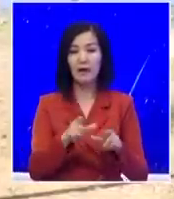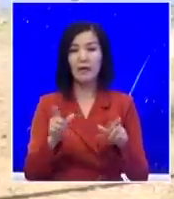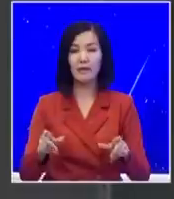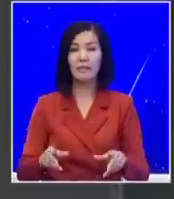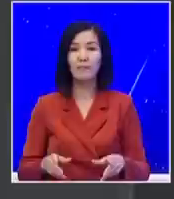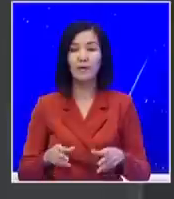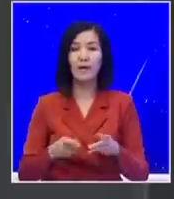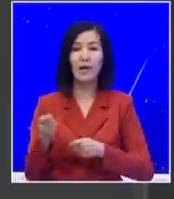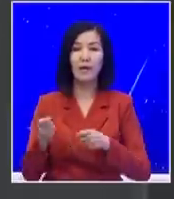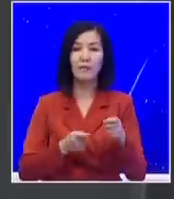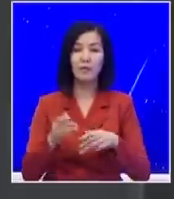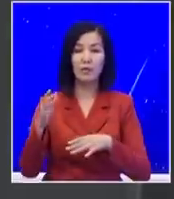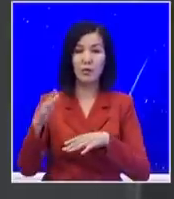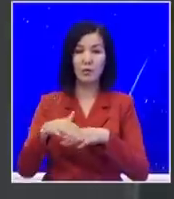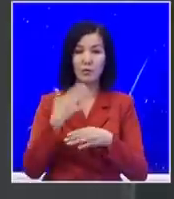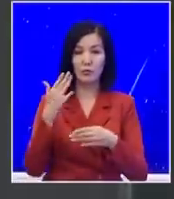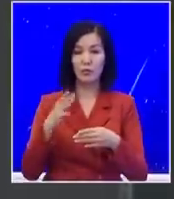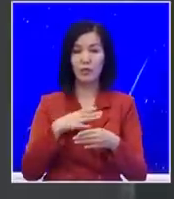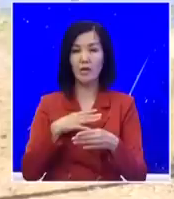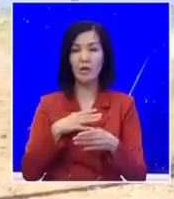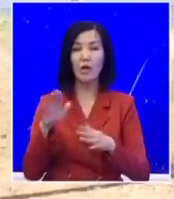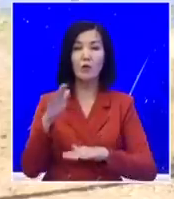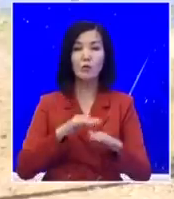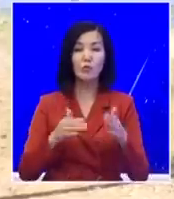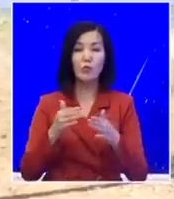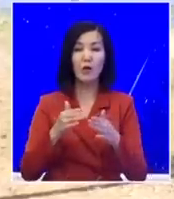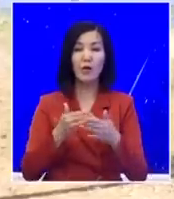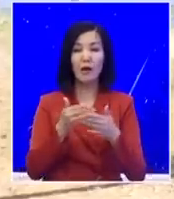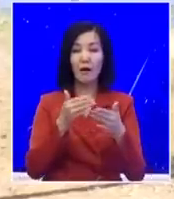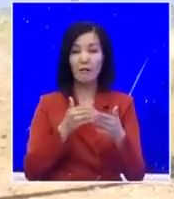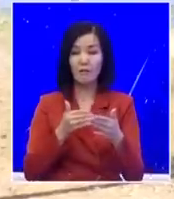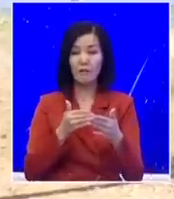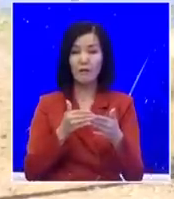бұзушылыққа тартылды. Суға түсерін алдында